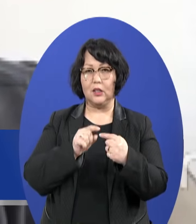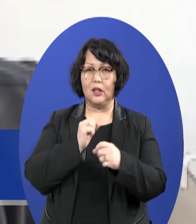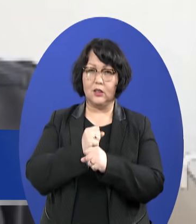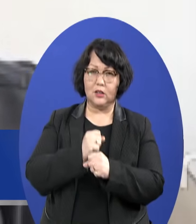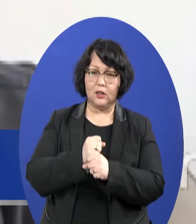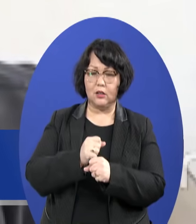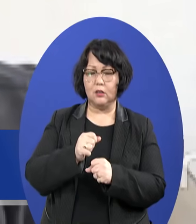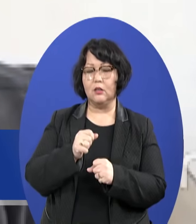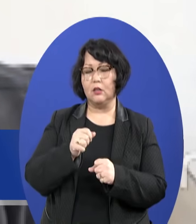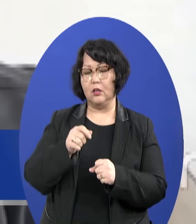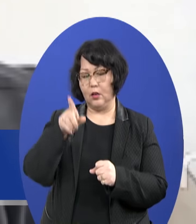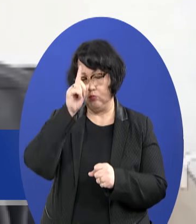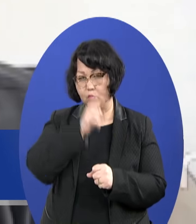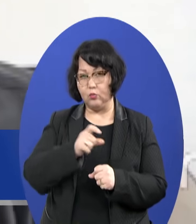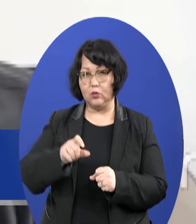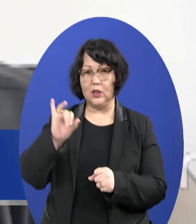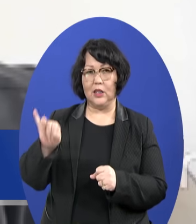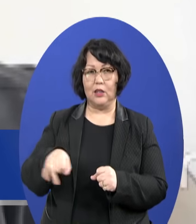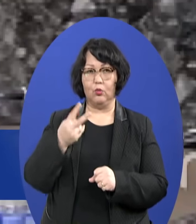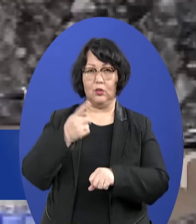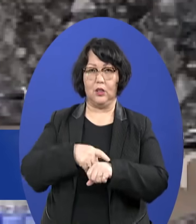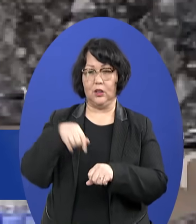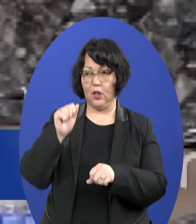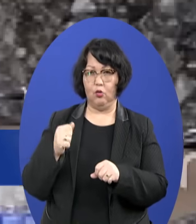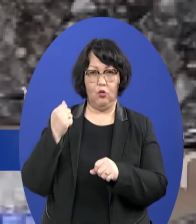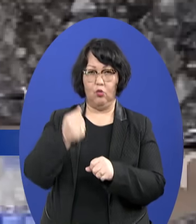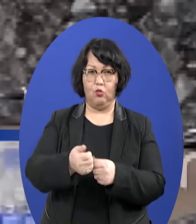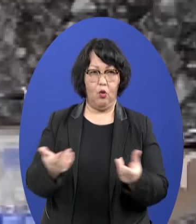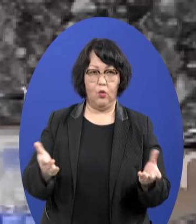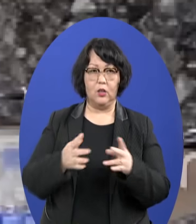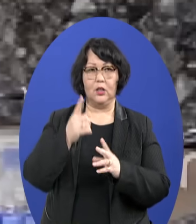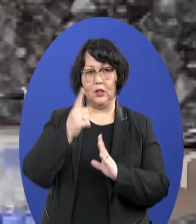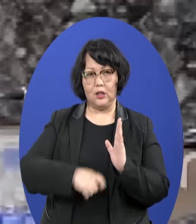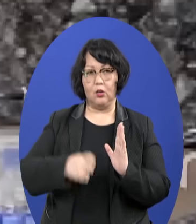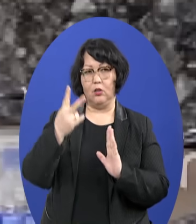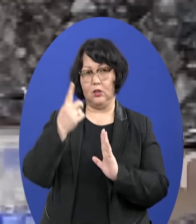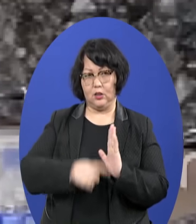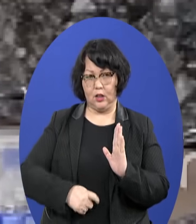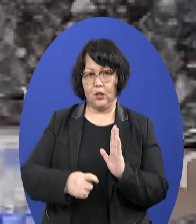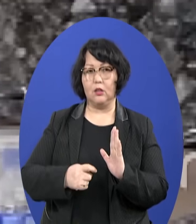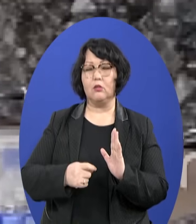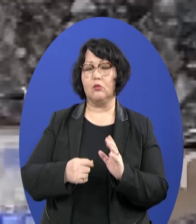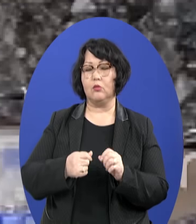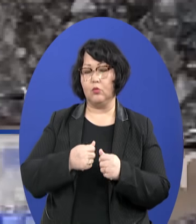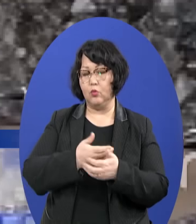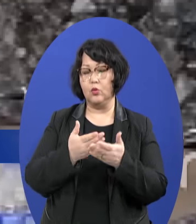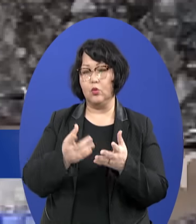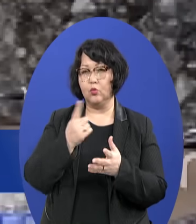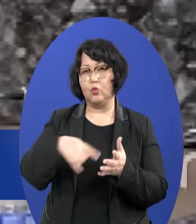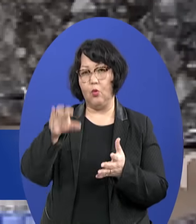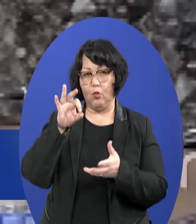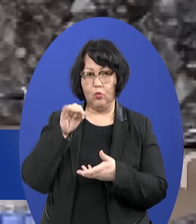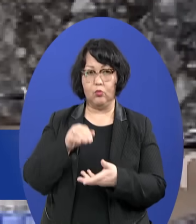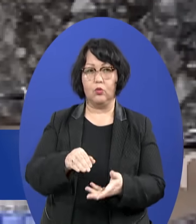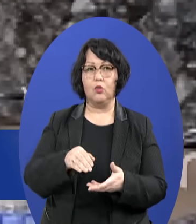цалин хөлсөд олохгүй байгаа гэдэг асуудал маш ихтэй гараад байгаа юм аа. Нэг сар, хоёр сарын гүйцэтгэлийг бид нэр 100 болгосон. За дотоодод